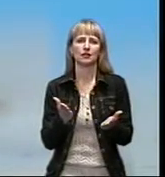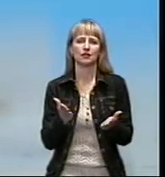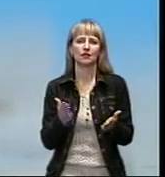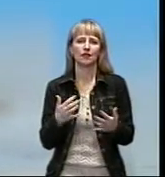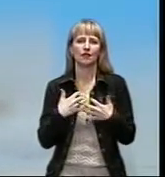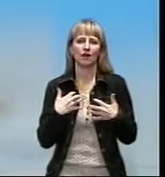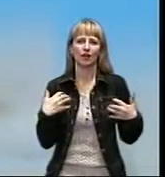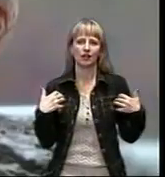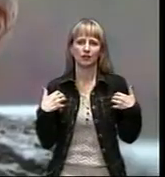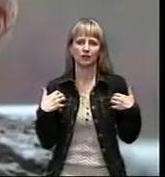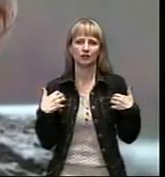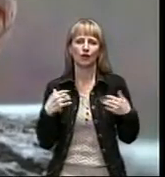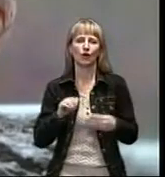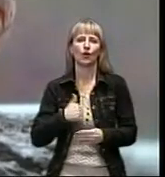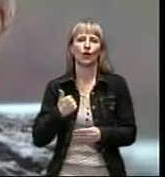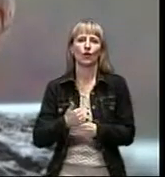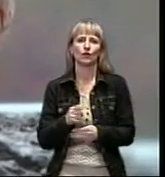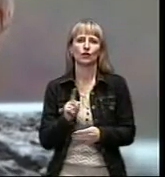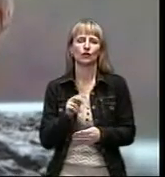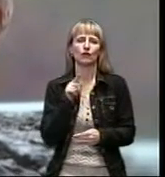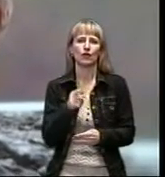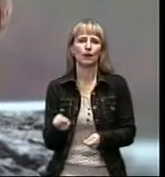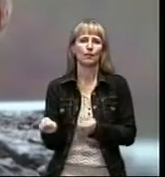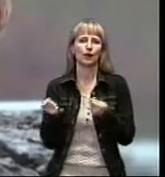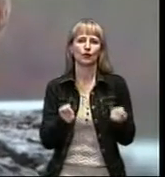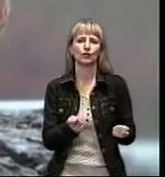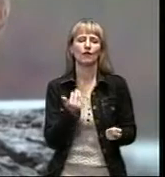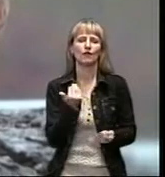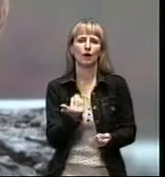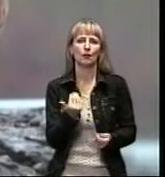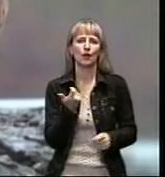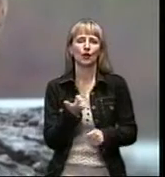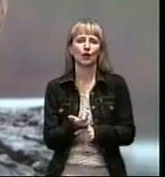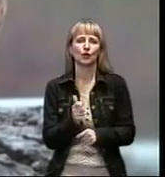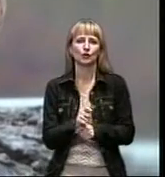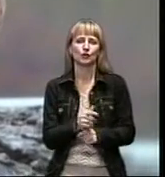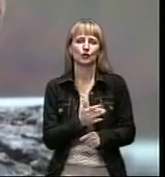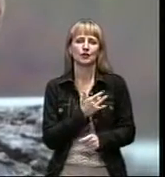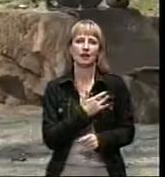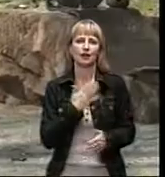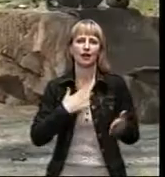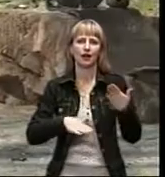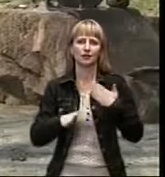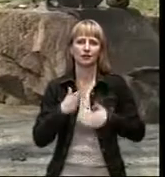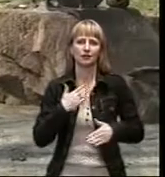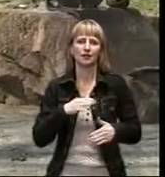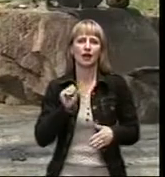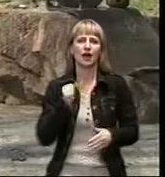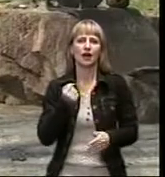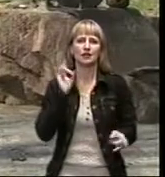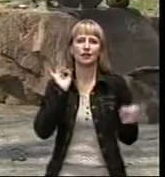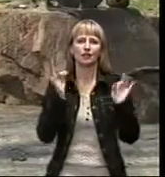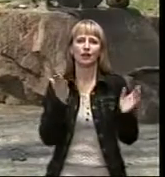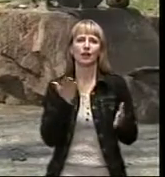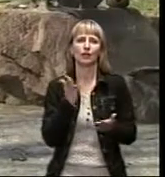якась тваринка. Головне, щоб вона приносила вам дуже таку сердечну радість, а звуки,